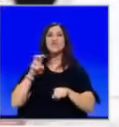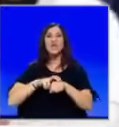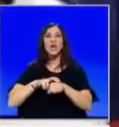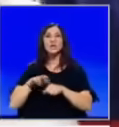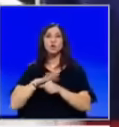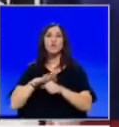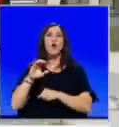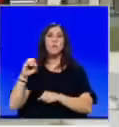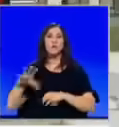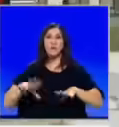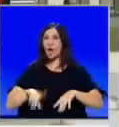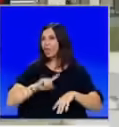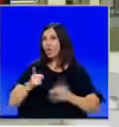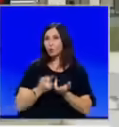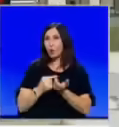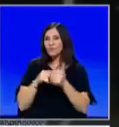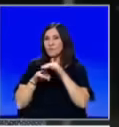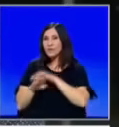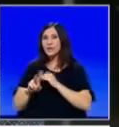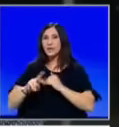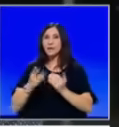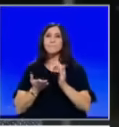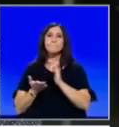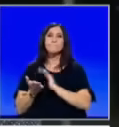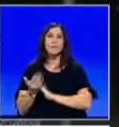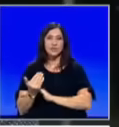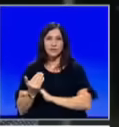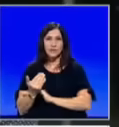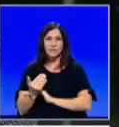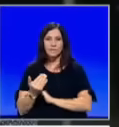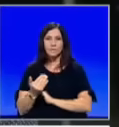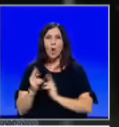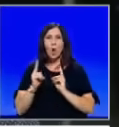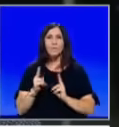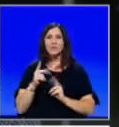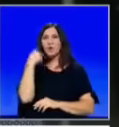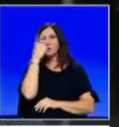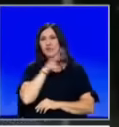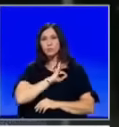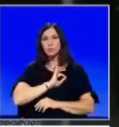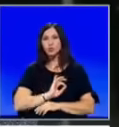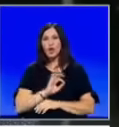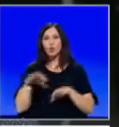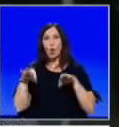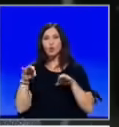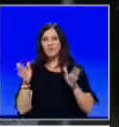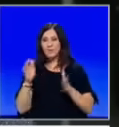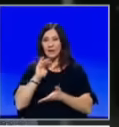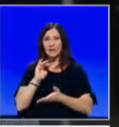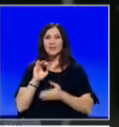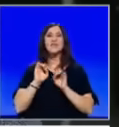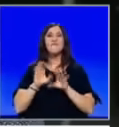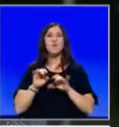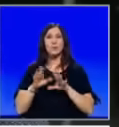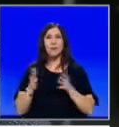европейски граждани, а не толкова мигранти или бежанци. Обикновено лицата получават така готови пакети с